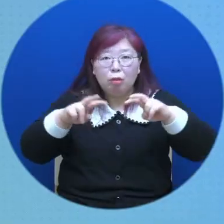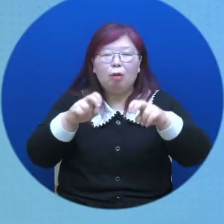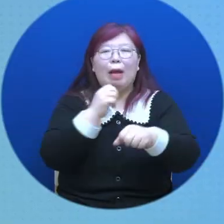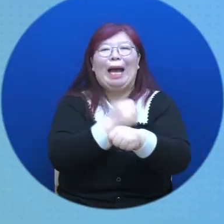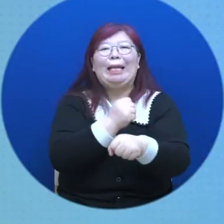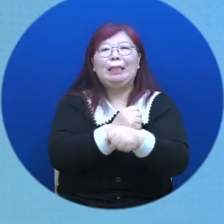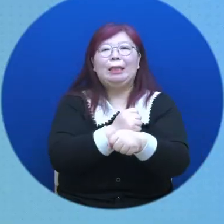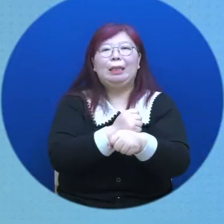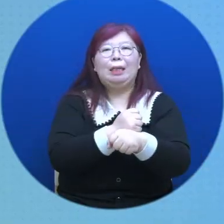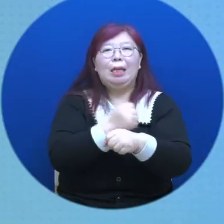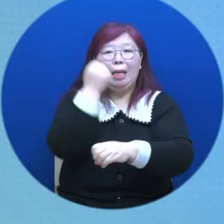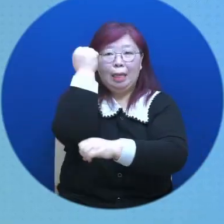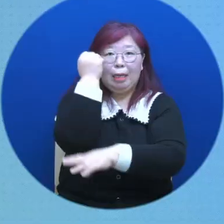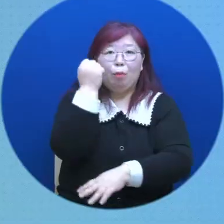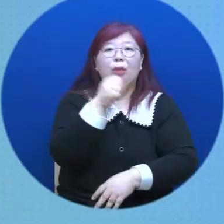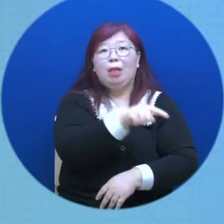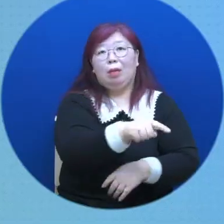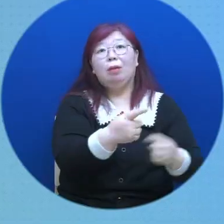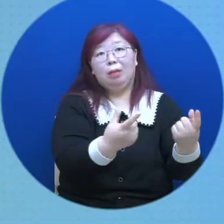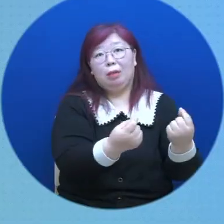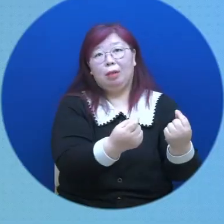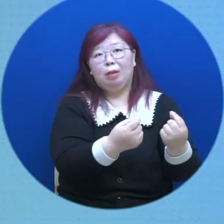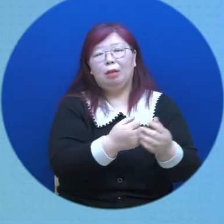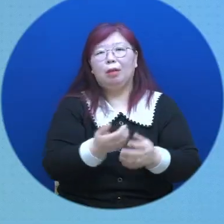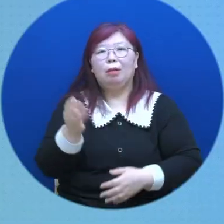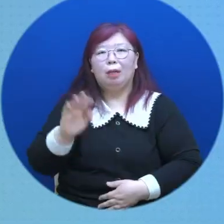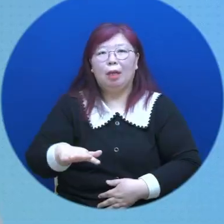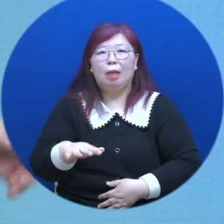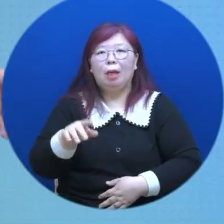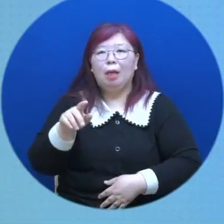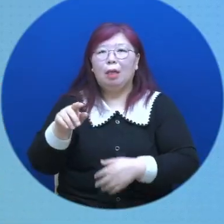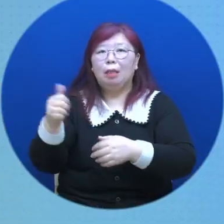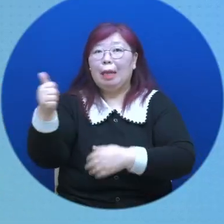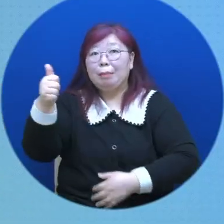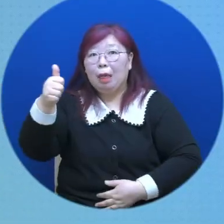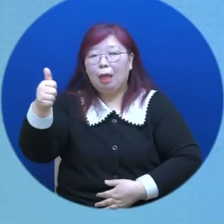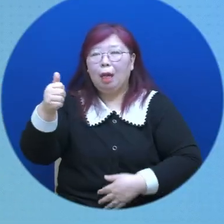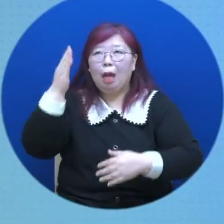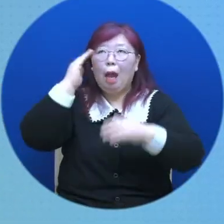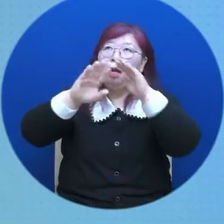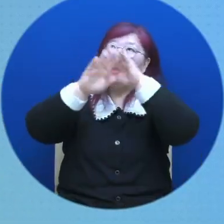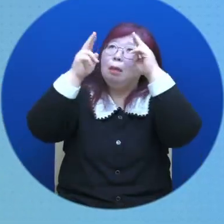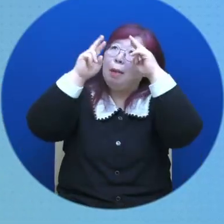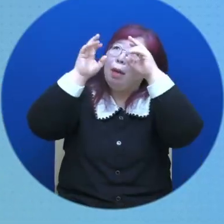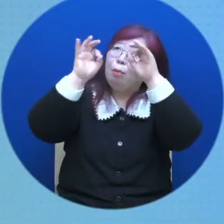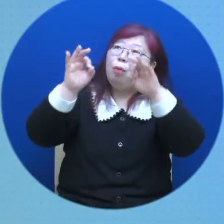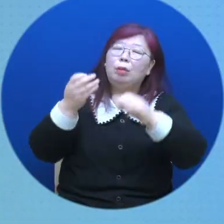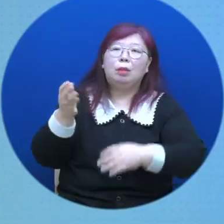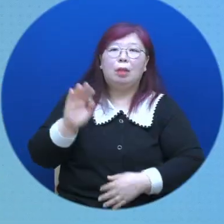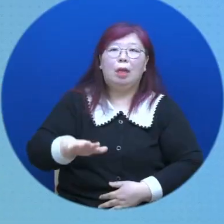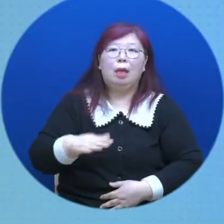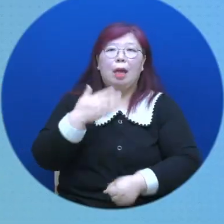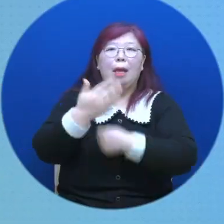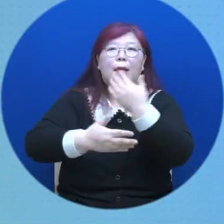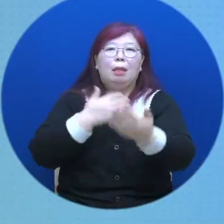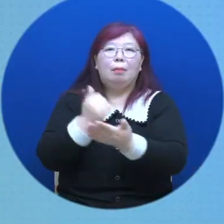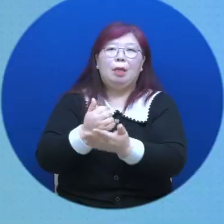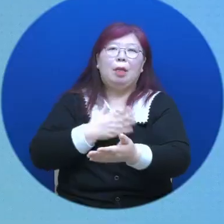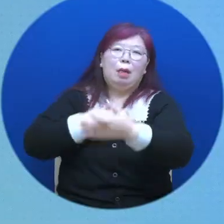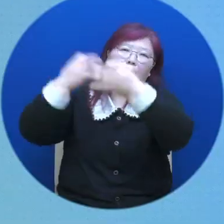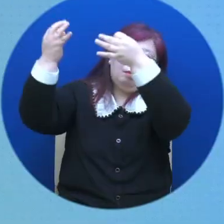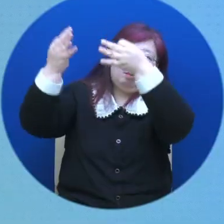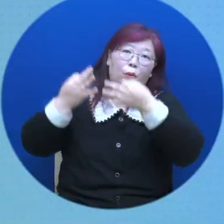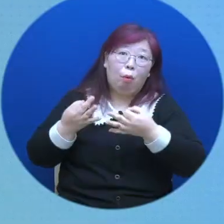그런데 그가 물구름이 하늘을 바라보는데 하나님이 자기를 바라보고